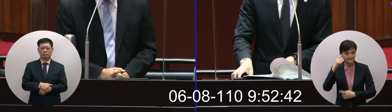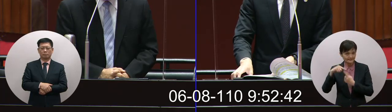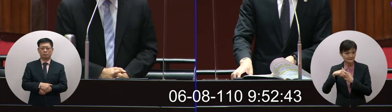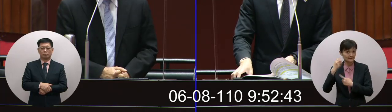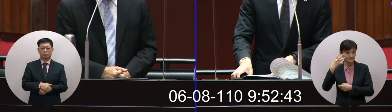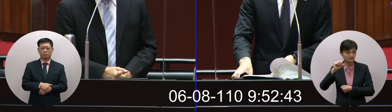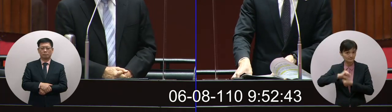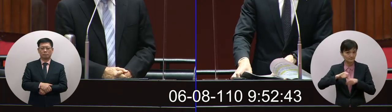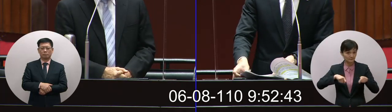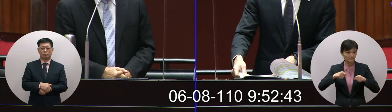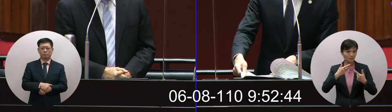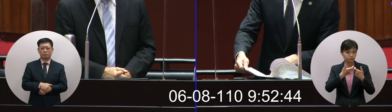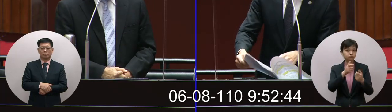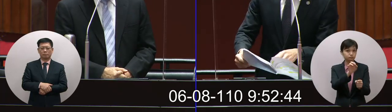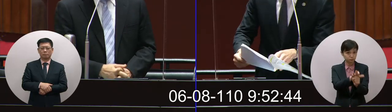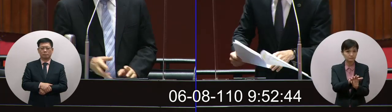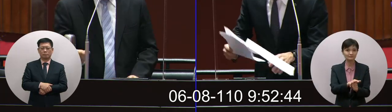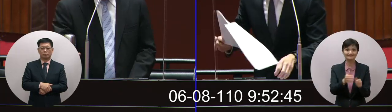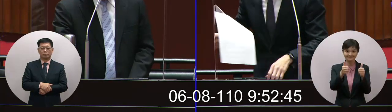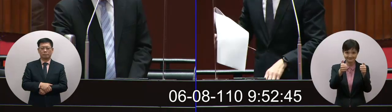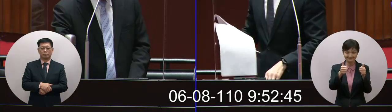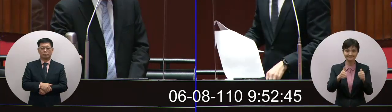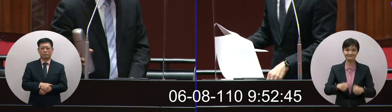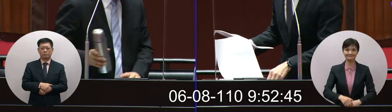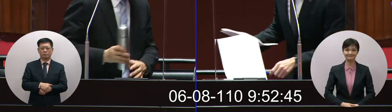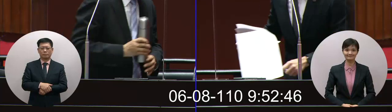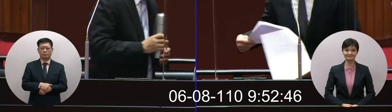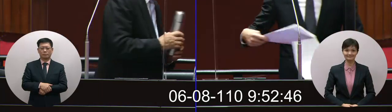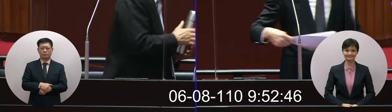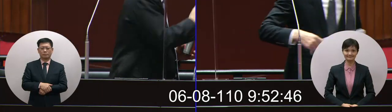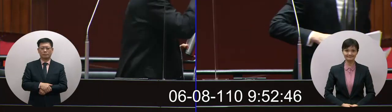吼、哦，是感谢院长。